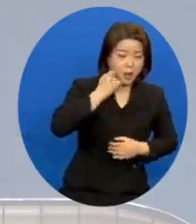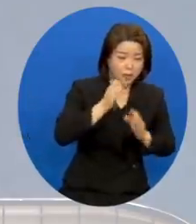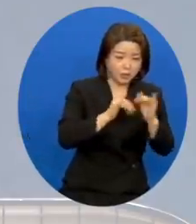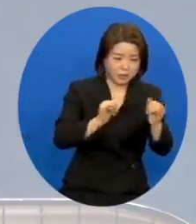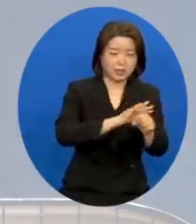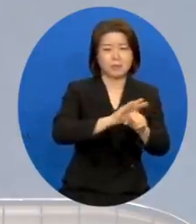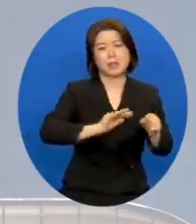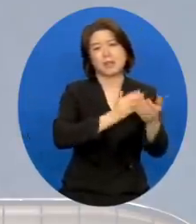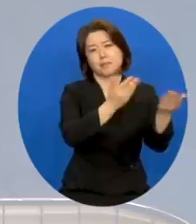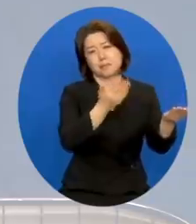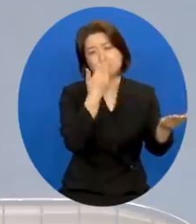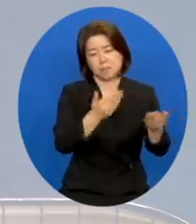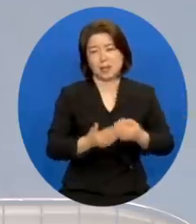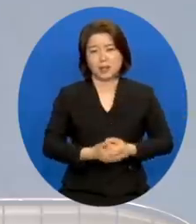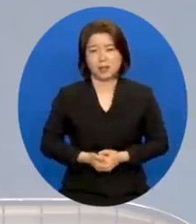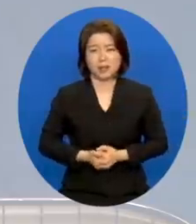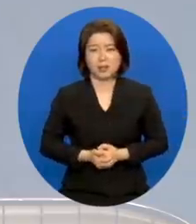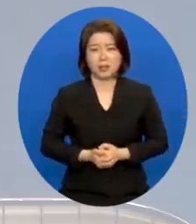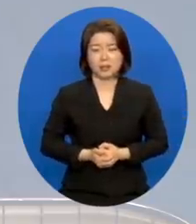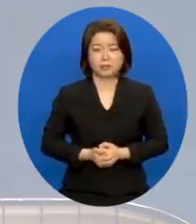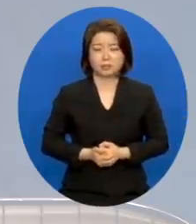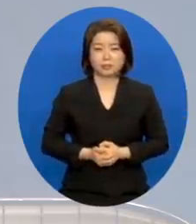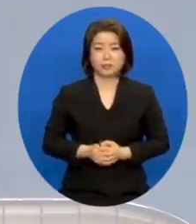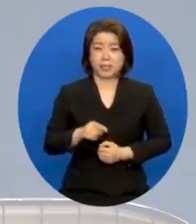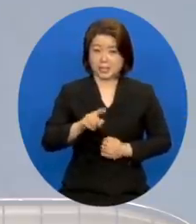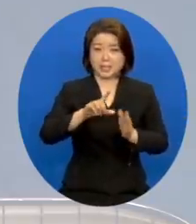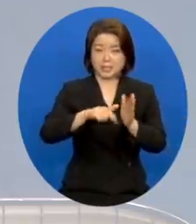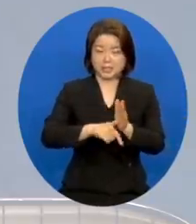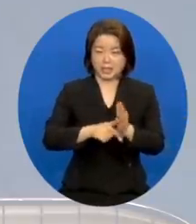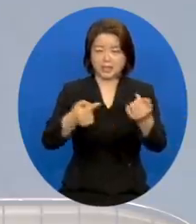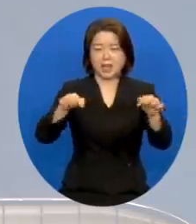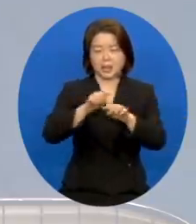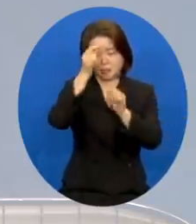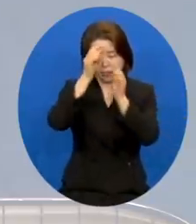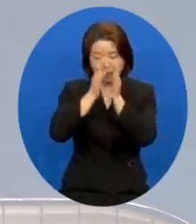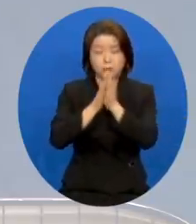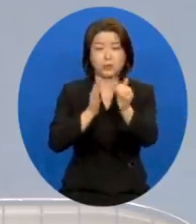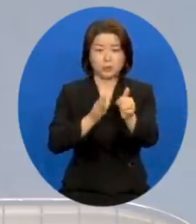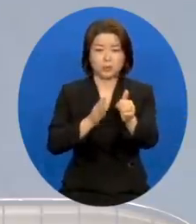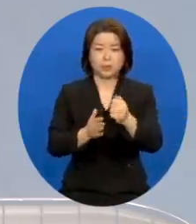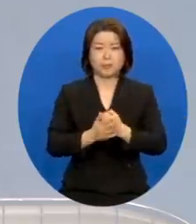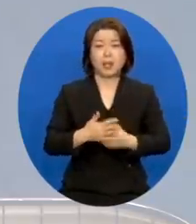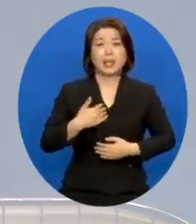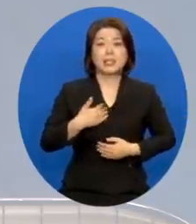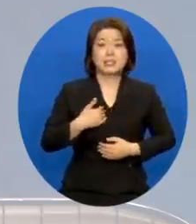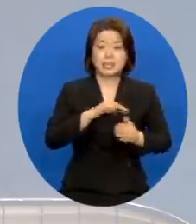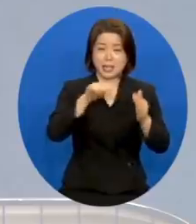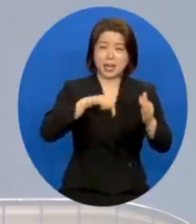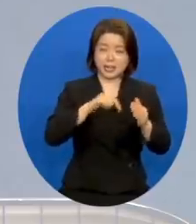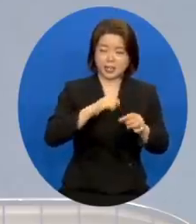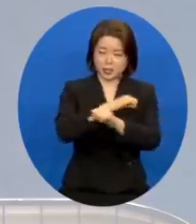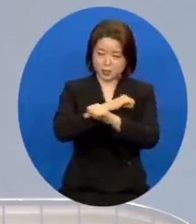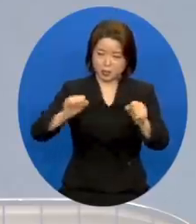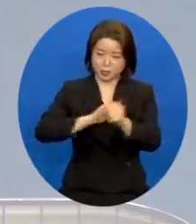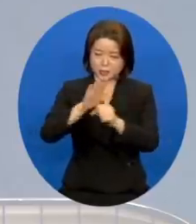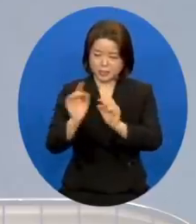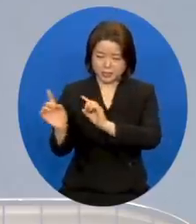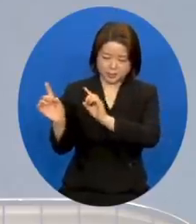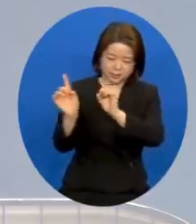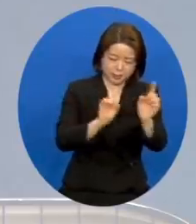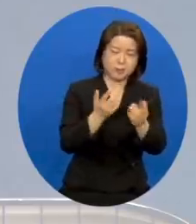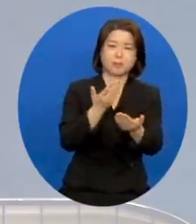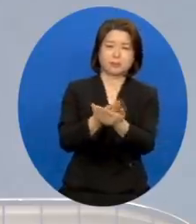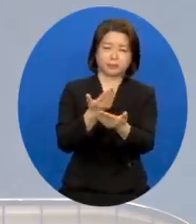됩니다 우리 시간 기도합시다 하나님 제안 의 용서와 사랑을 회복하게